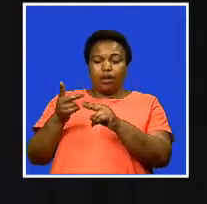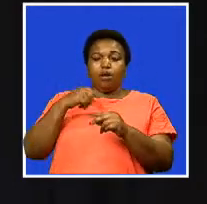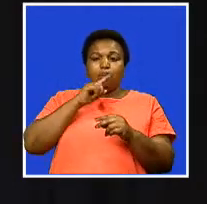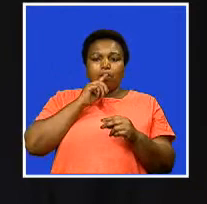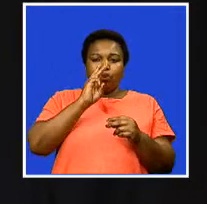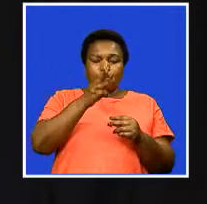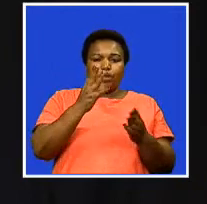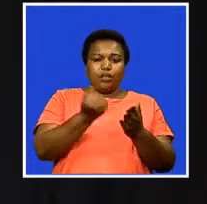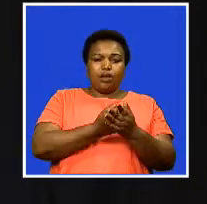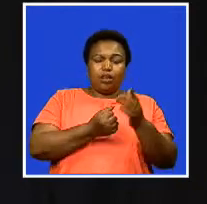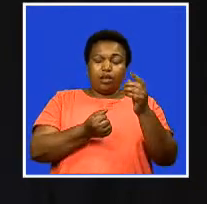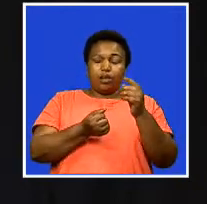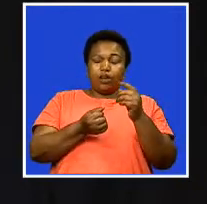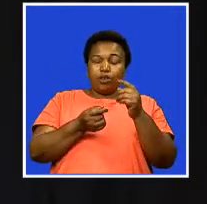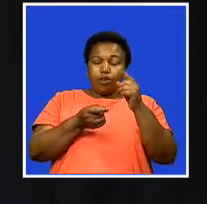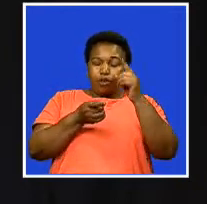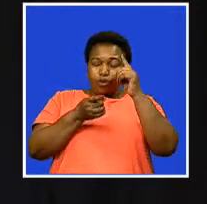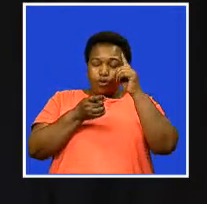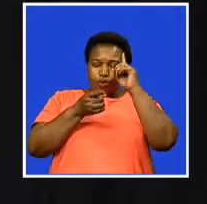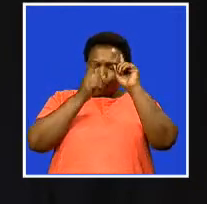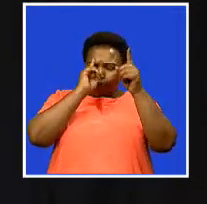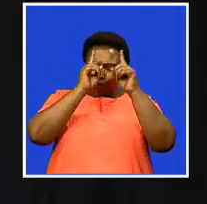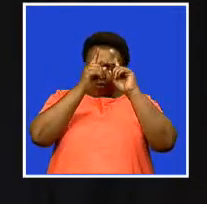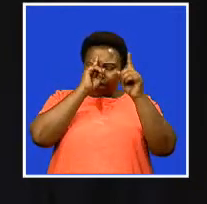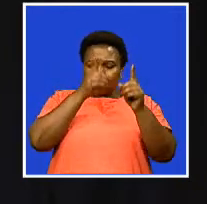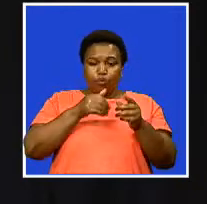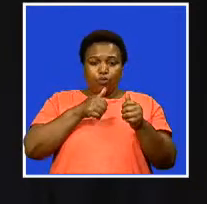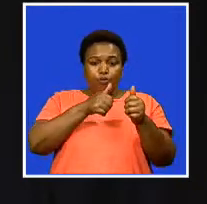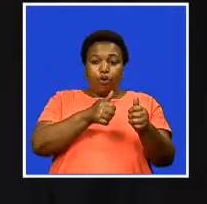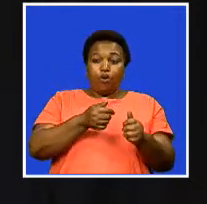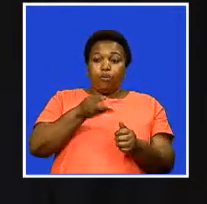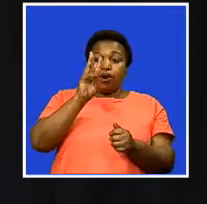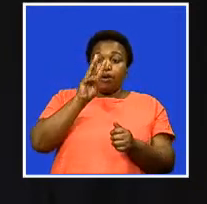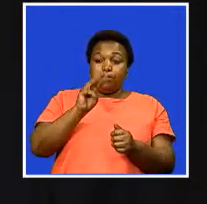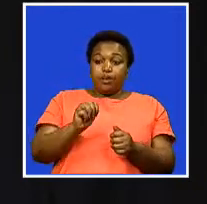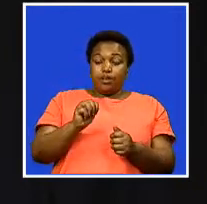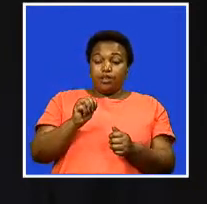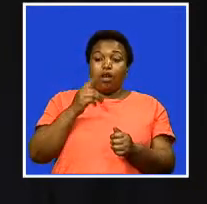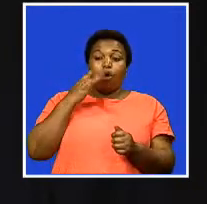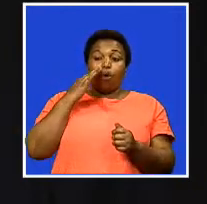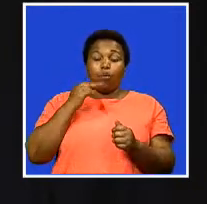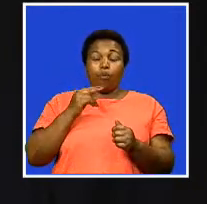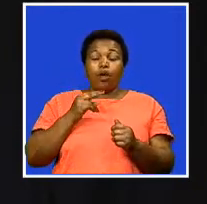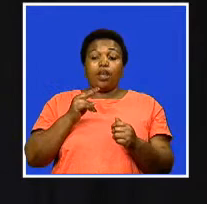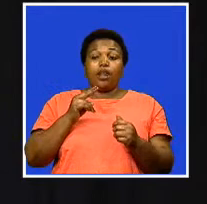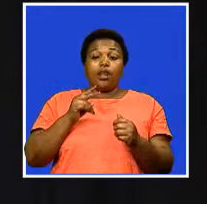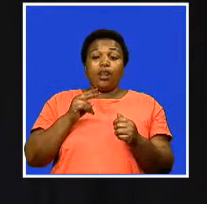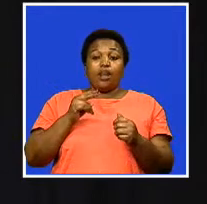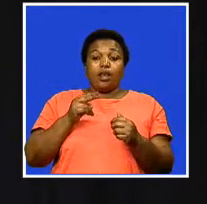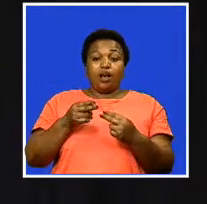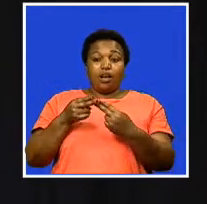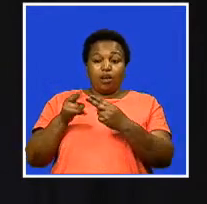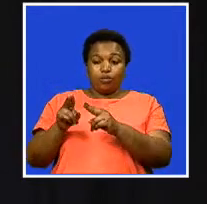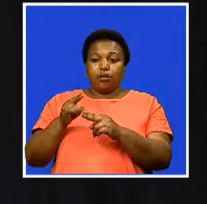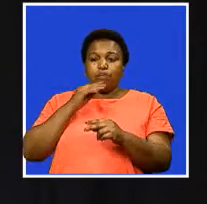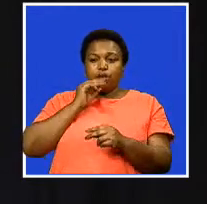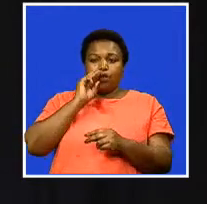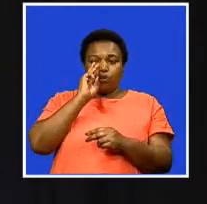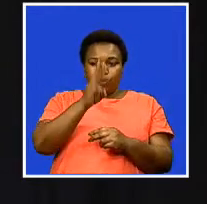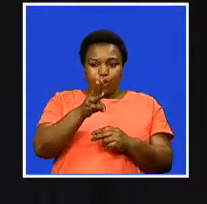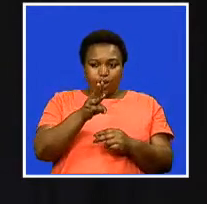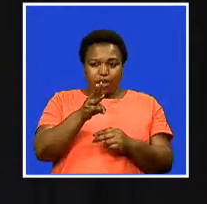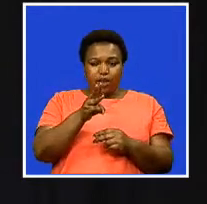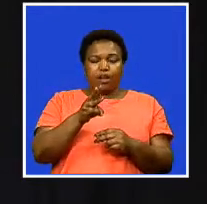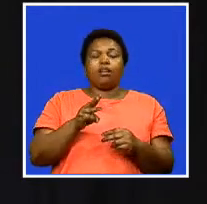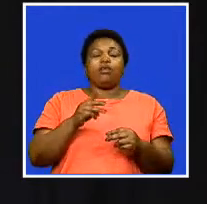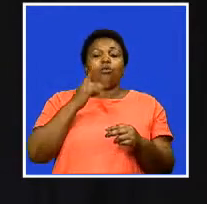sitawuthatha lithuba ukuthi silandzele Ndvunankulu mase sekaphuma umhlonishwa sizawulandzela yena ke mase sekucetsiwe,